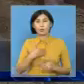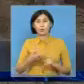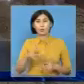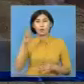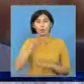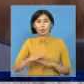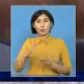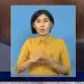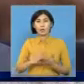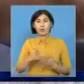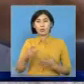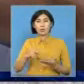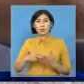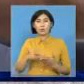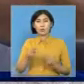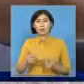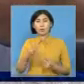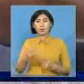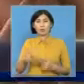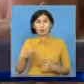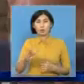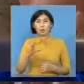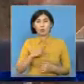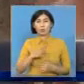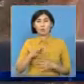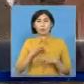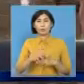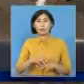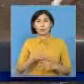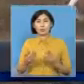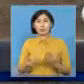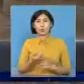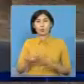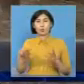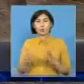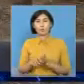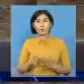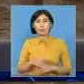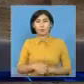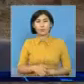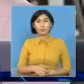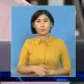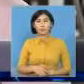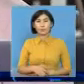рамках государственной программы «Дорожная карта бизнеса 2020» была проведена модернизация электросетей.